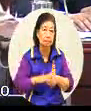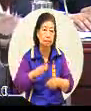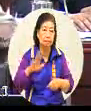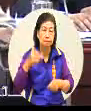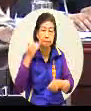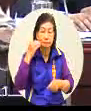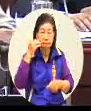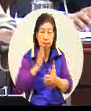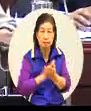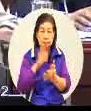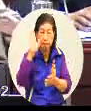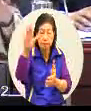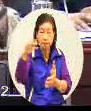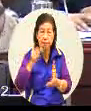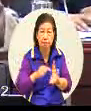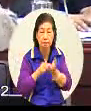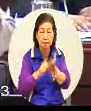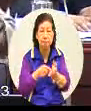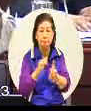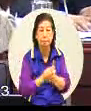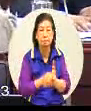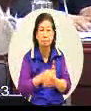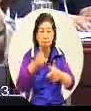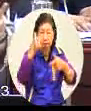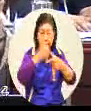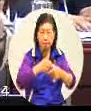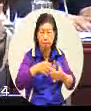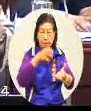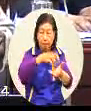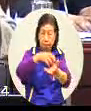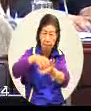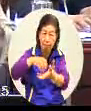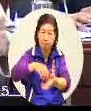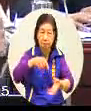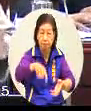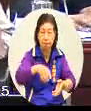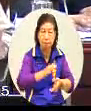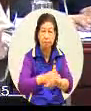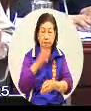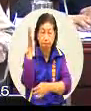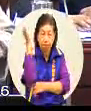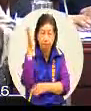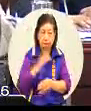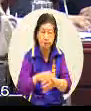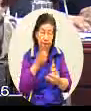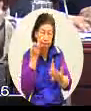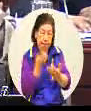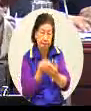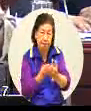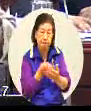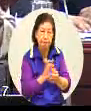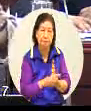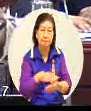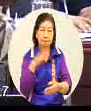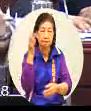来申请建桥，市政府爱严格把关。要严格把关，啊！我是认